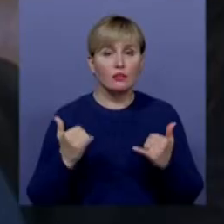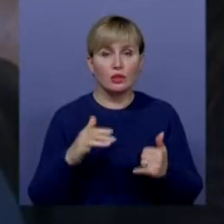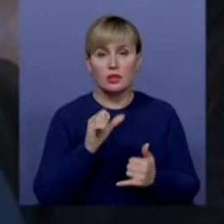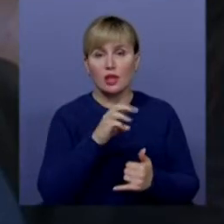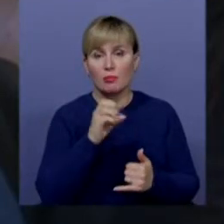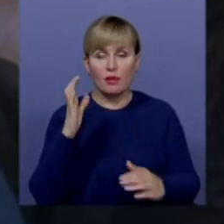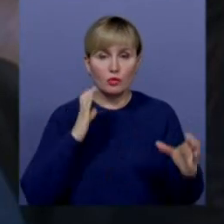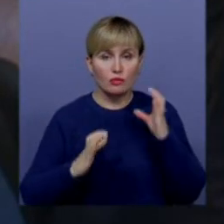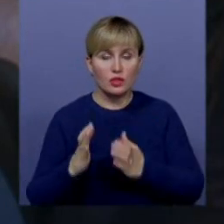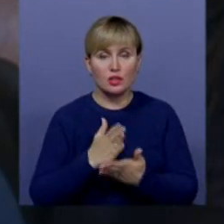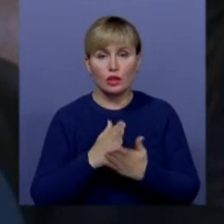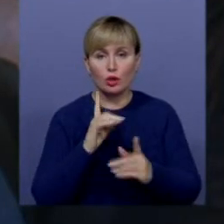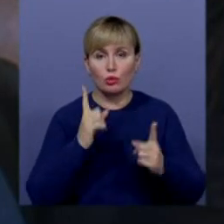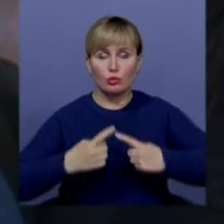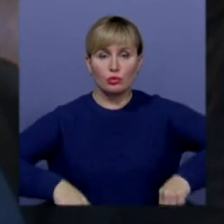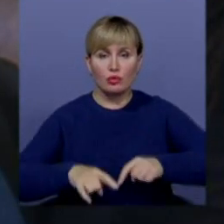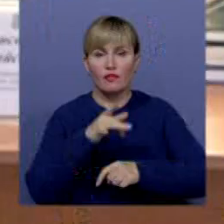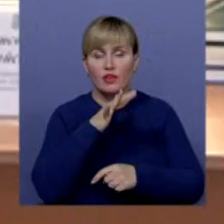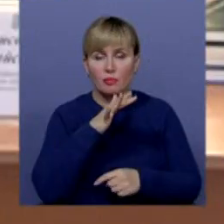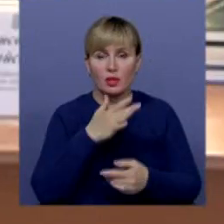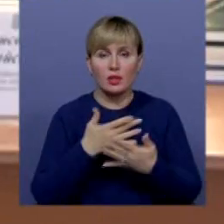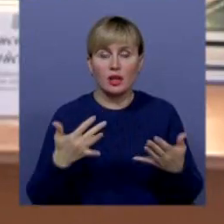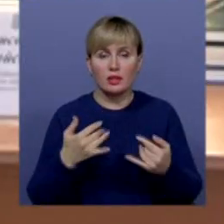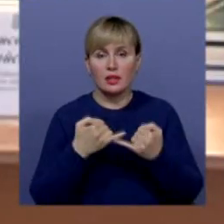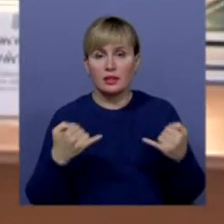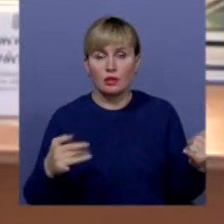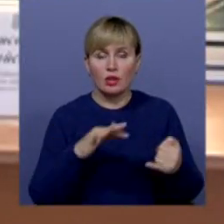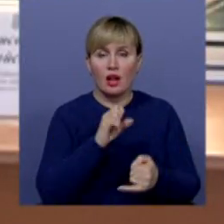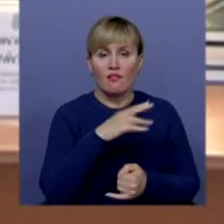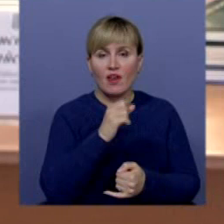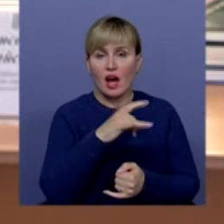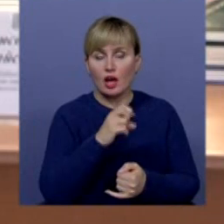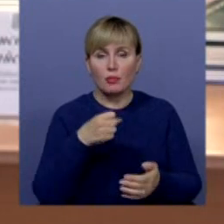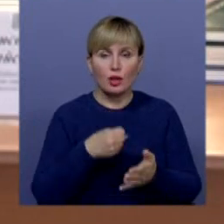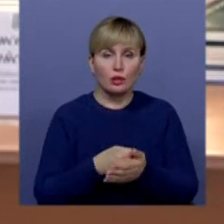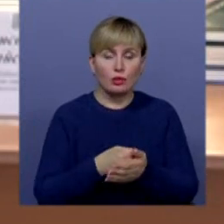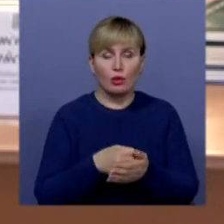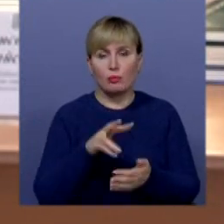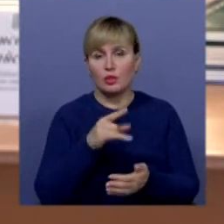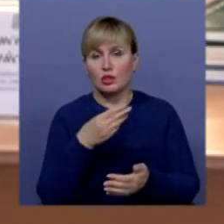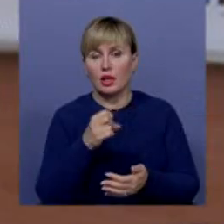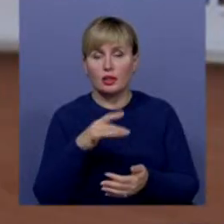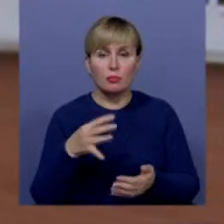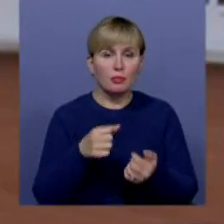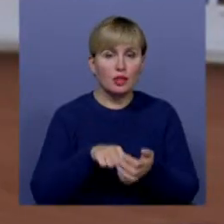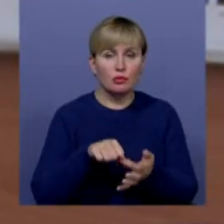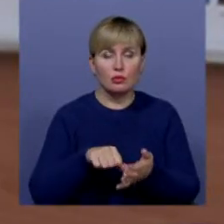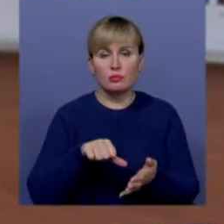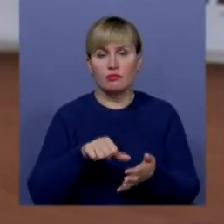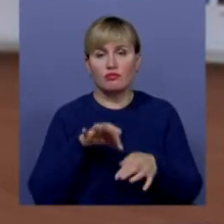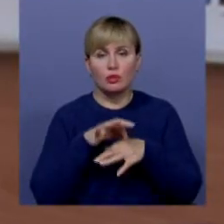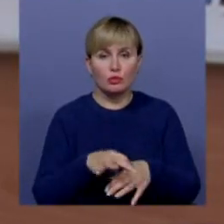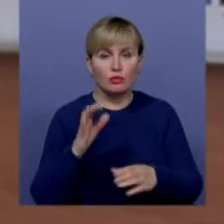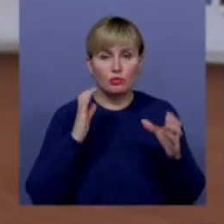в Сатпаев университете состоялся круглый стол времен «Связующая нить» от Аль-Фараби до «Аль-Машани». В нем приняли участие представители